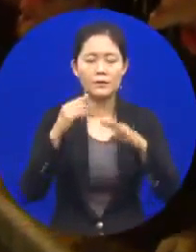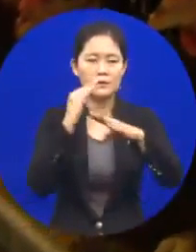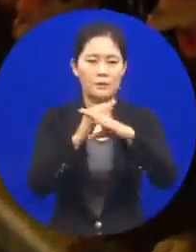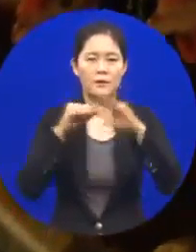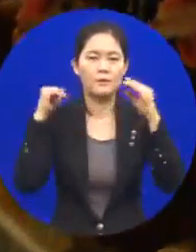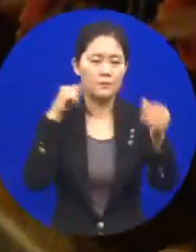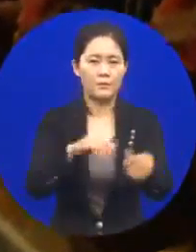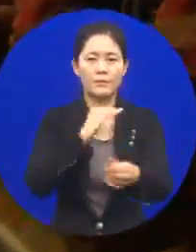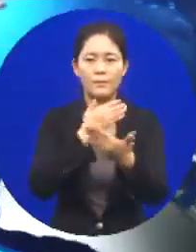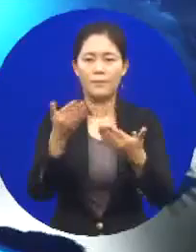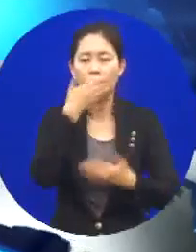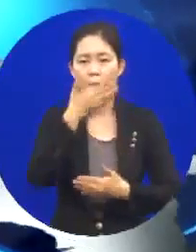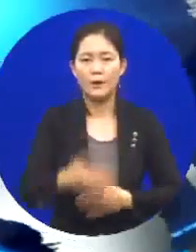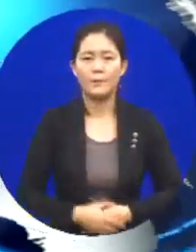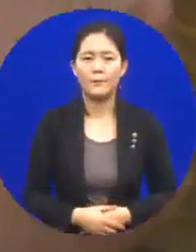명령을 내렸습니다.